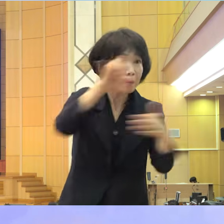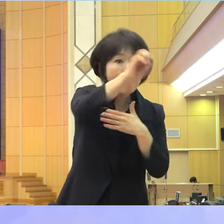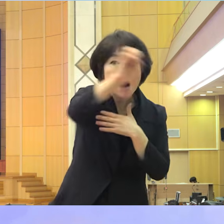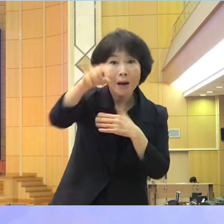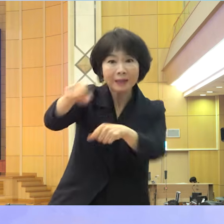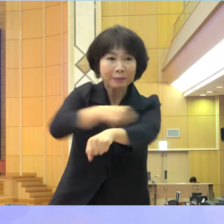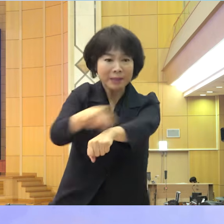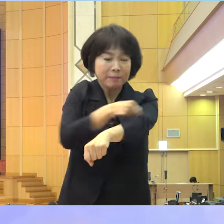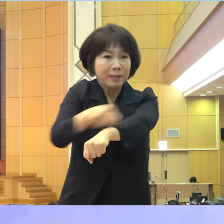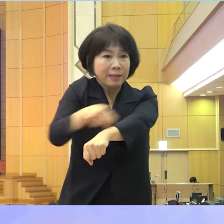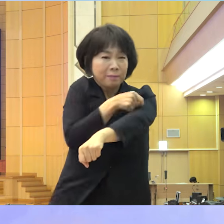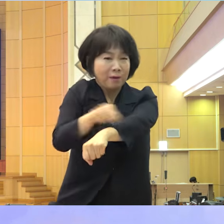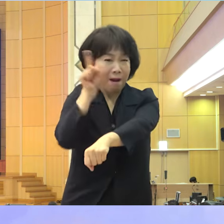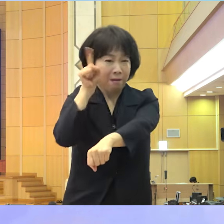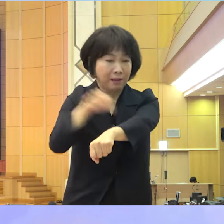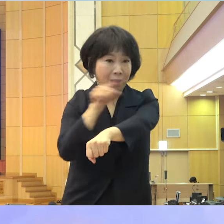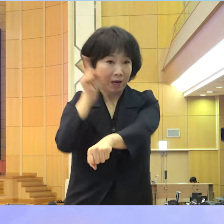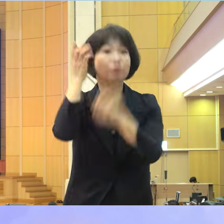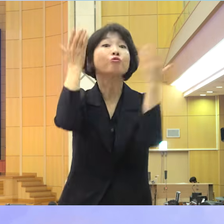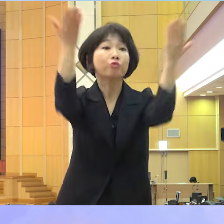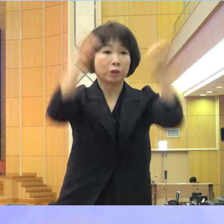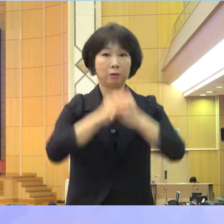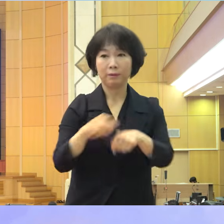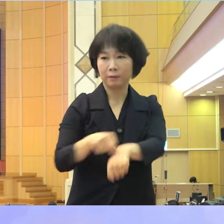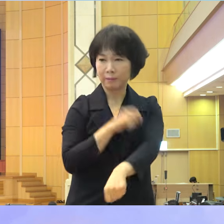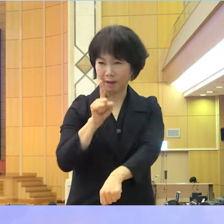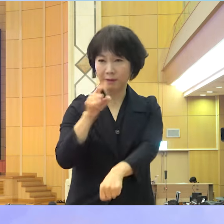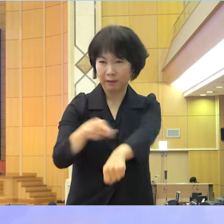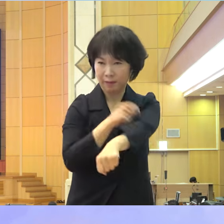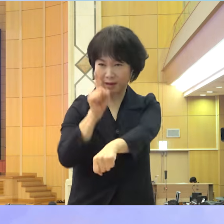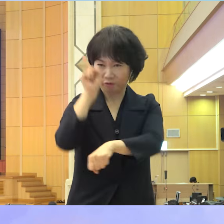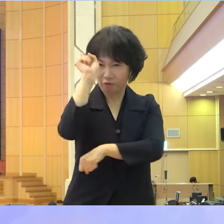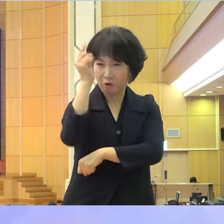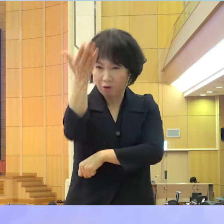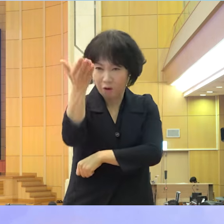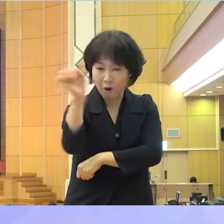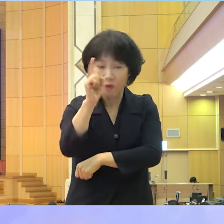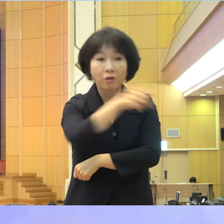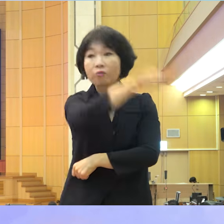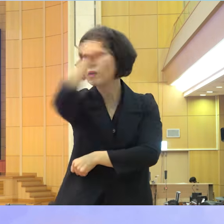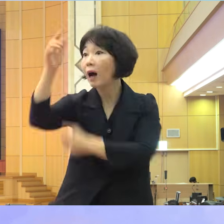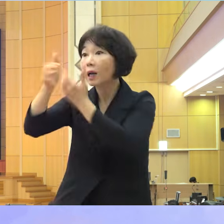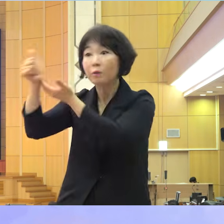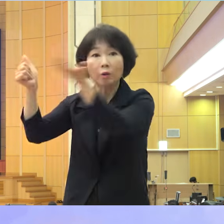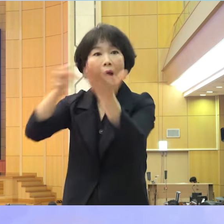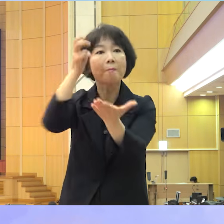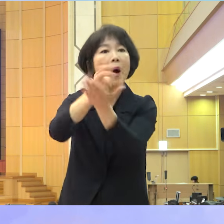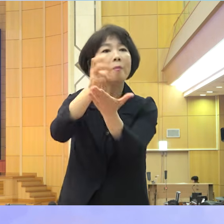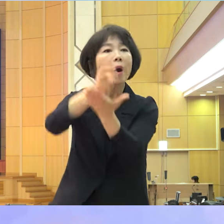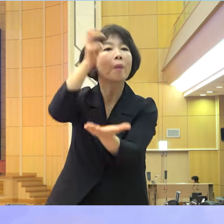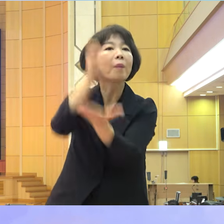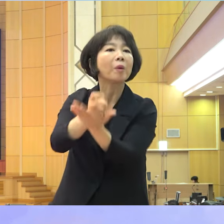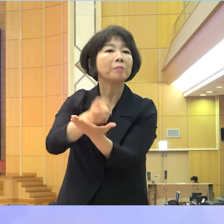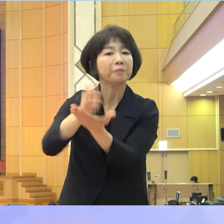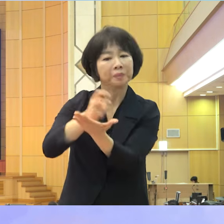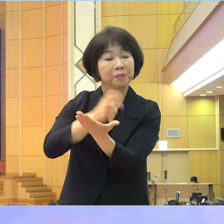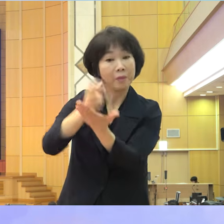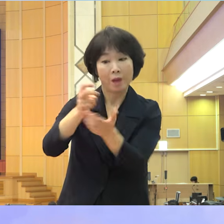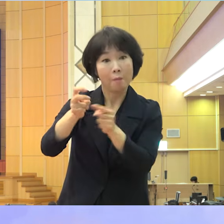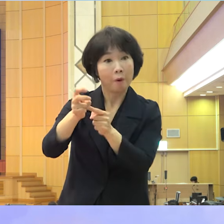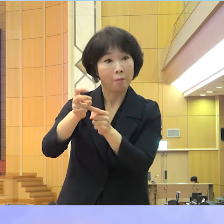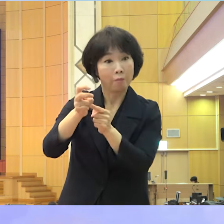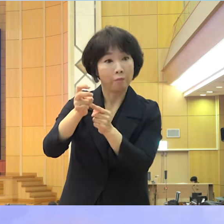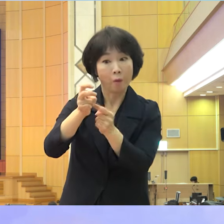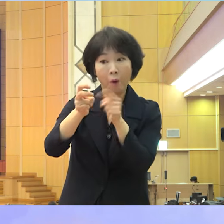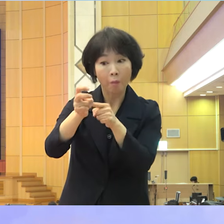사람들에게 특별히 주신 오늘 본문 말씀대로 율법, 법을 주셨는데 그 법에